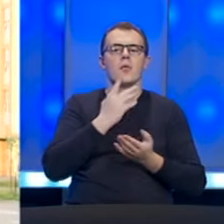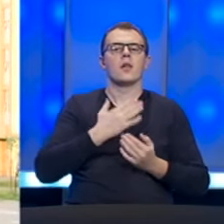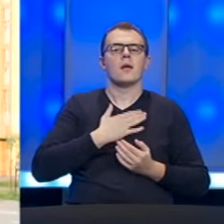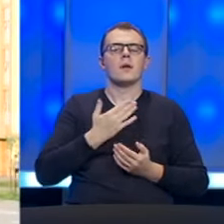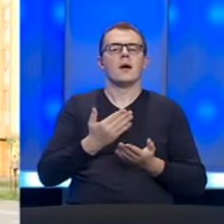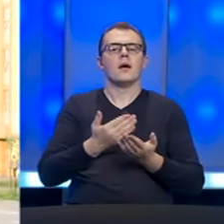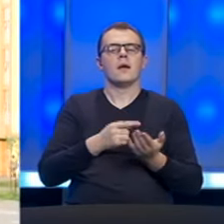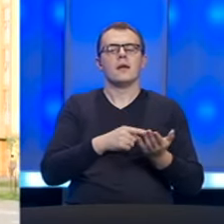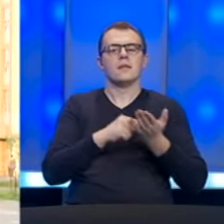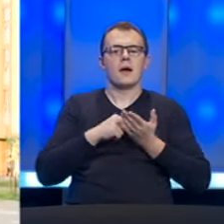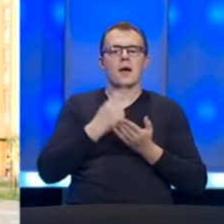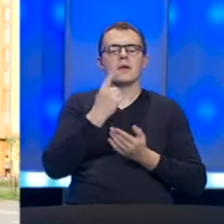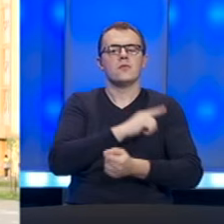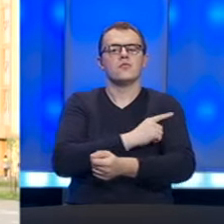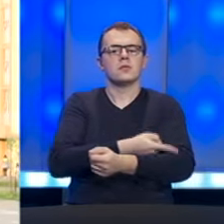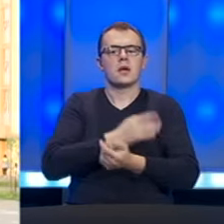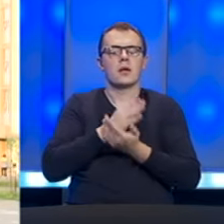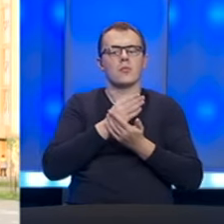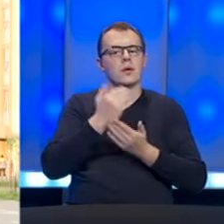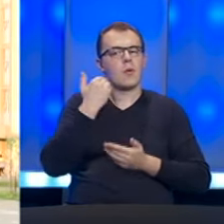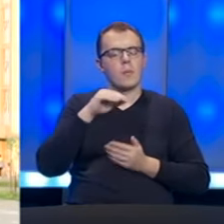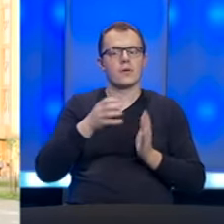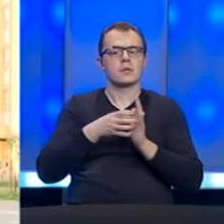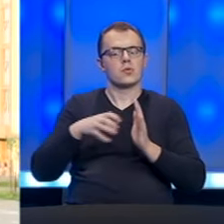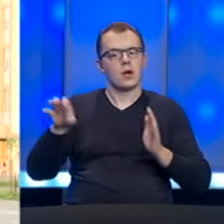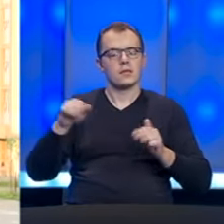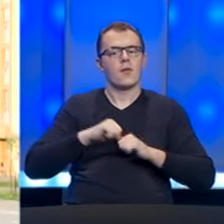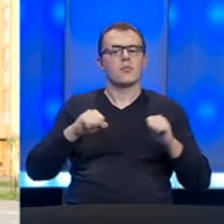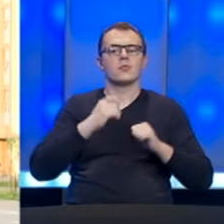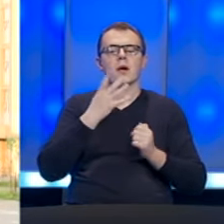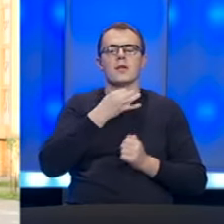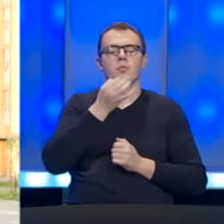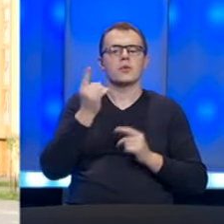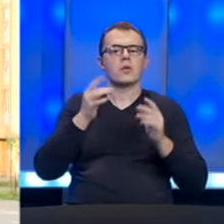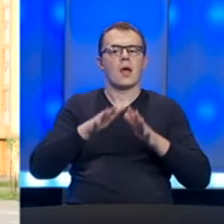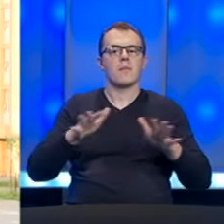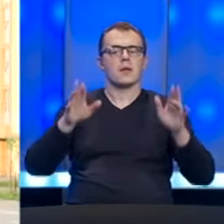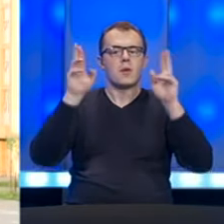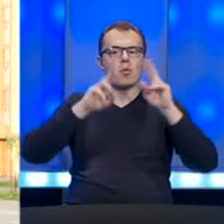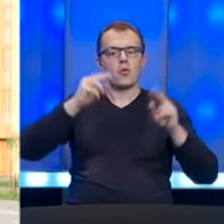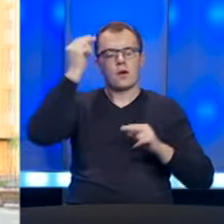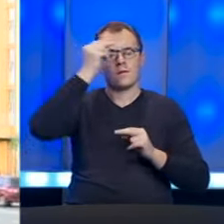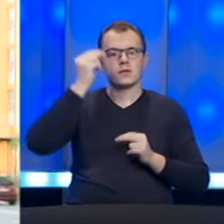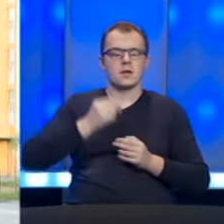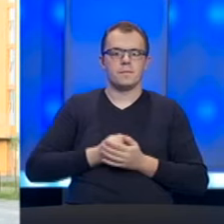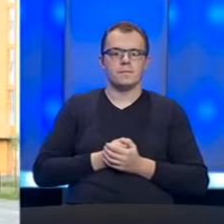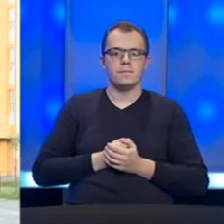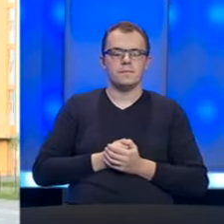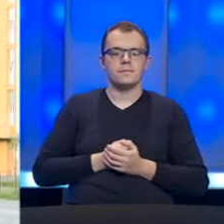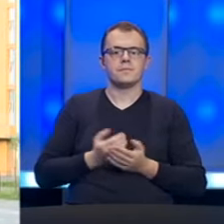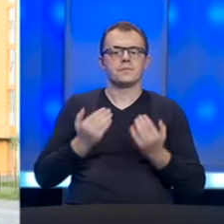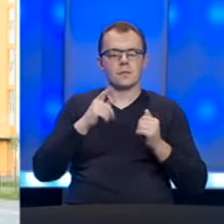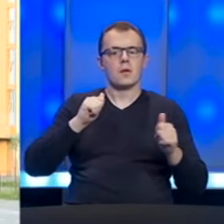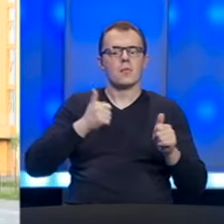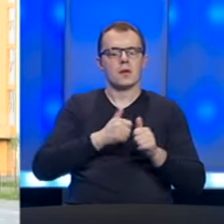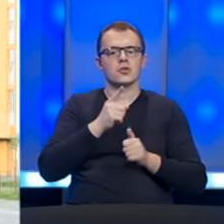jednu dovoljnu snagu da oprezni budemo u nastavku daljih postupanja kada je u pitanju epidemija koronavirusa u Republici Srpskoj. Tako da evo, pratit ćemo